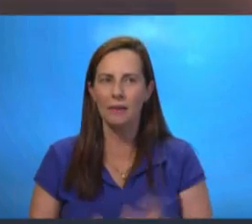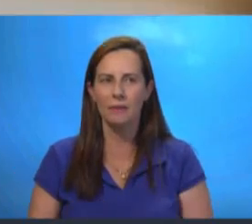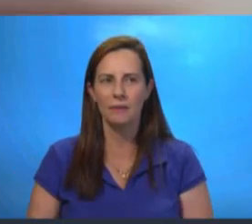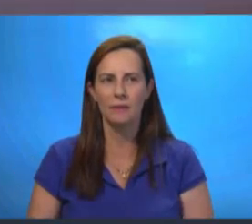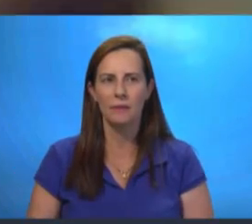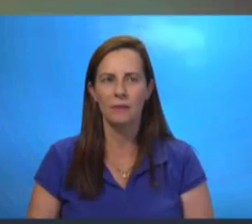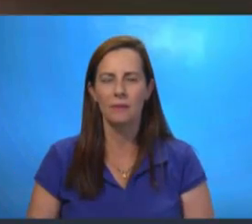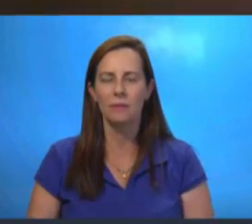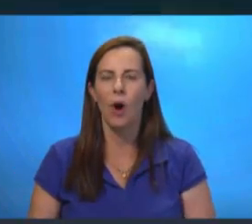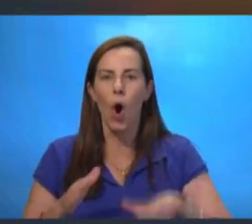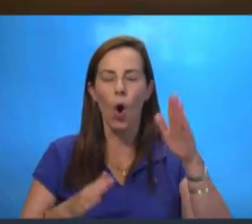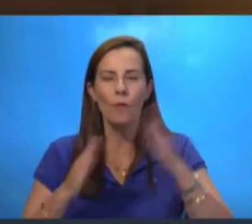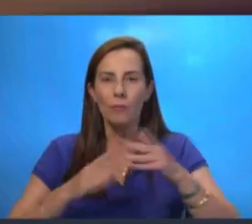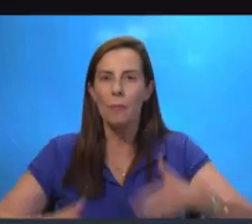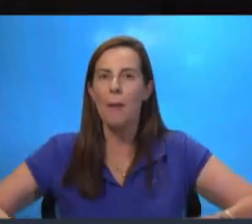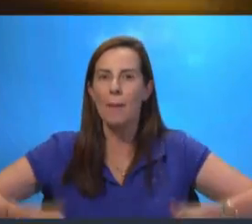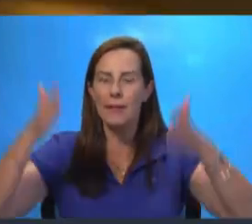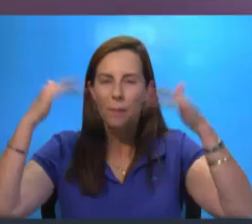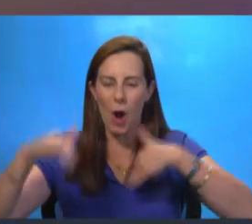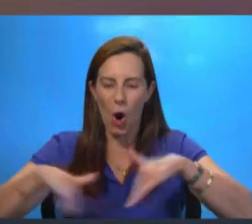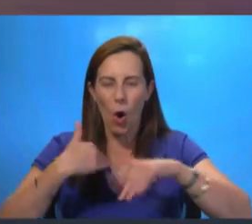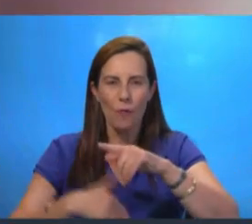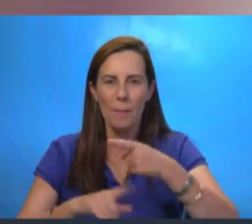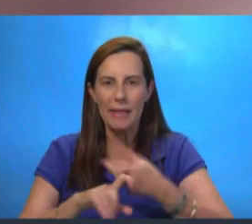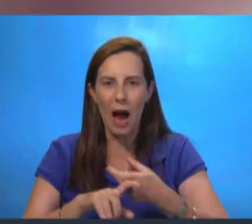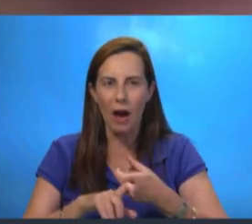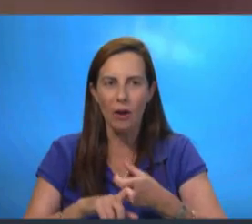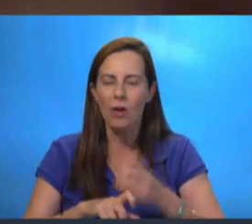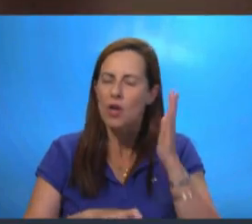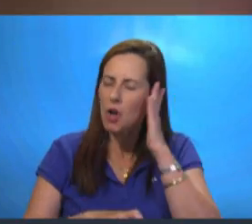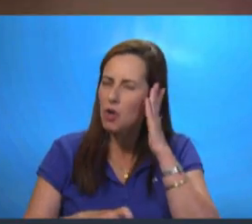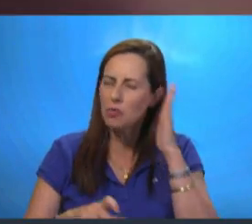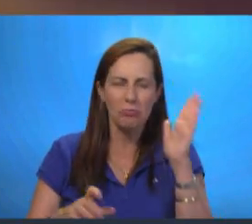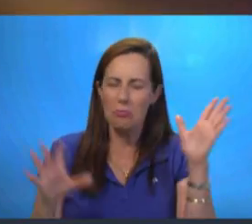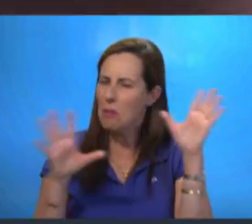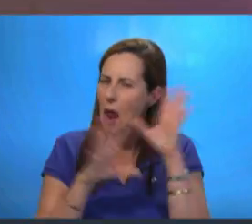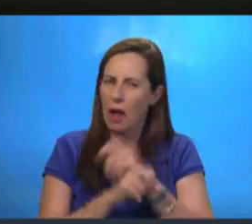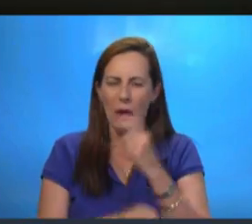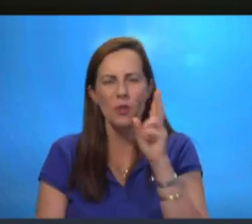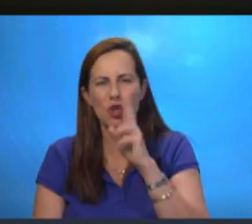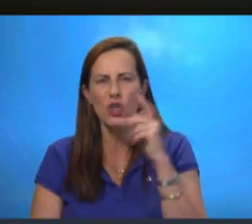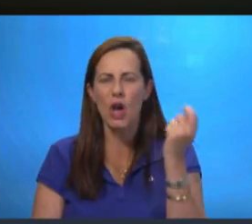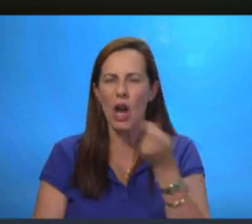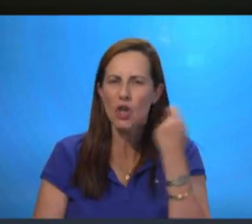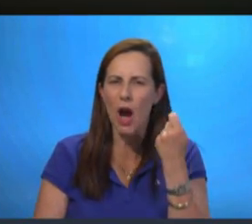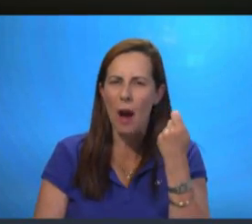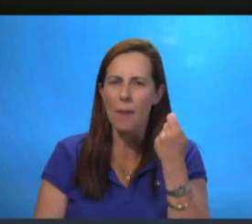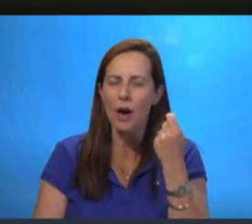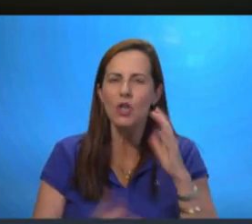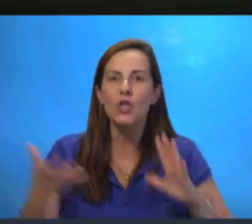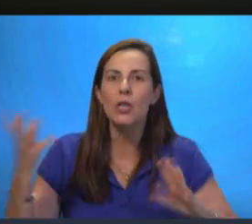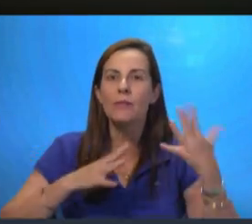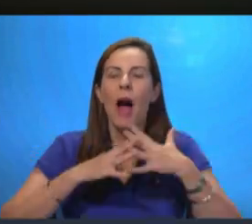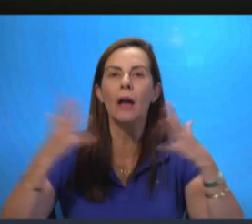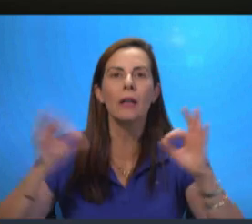רוב דייריו של הבניין הזה ברחוב הגעתון בנהריה ישנו שינה עמוקה בלילה שבין שישי לשבת, כששריפה ענקית